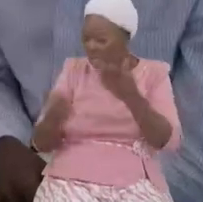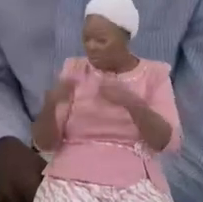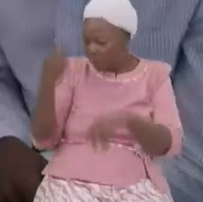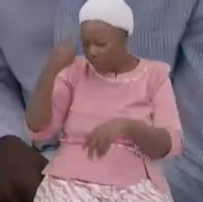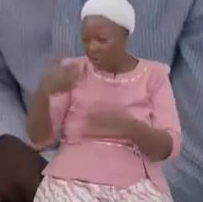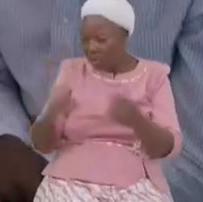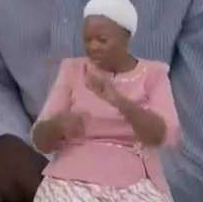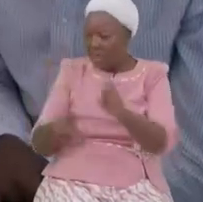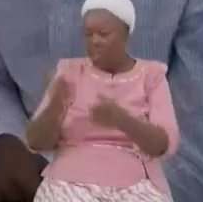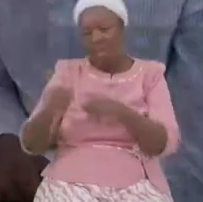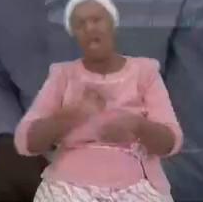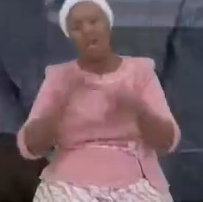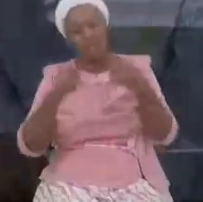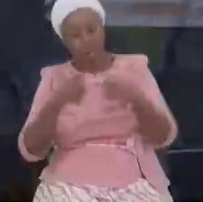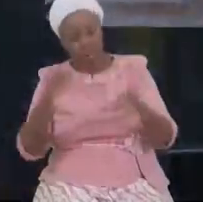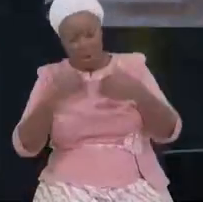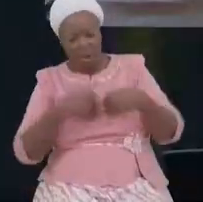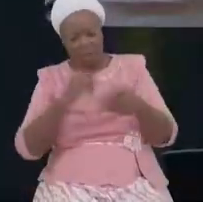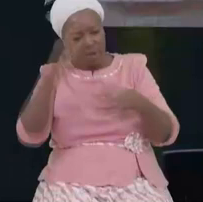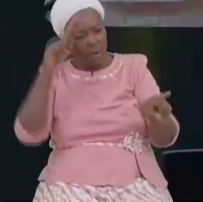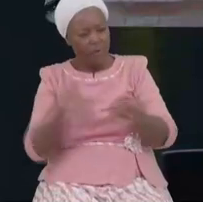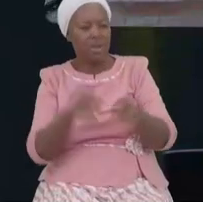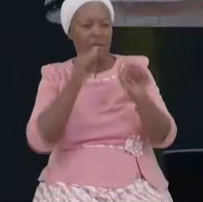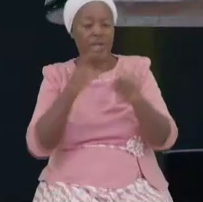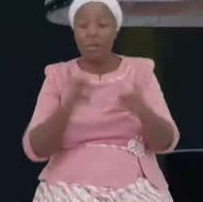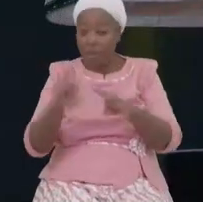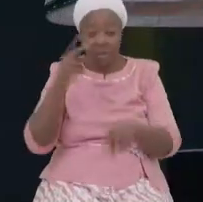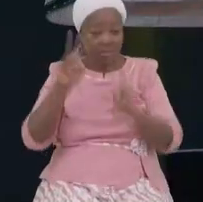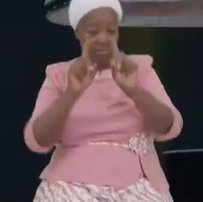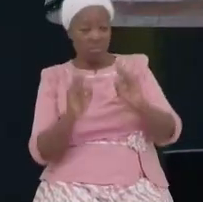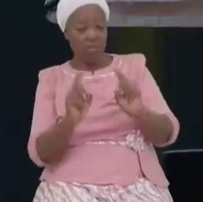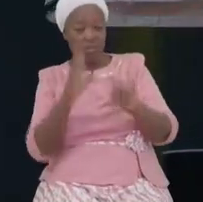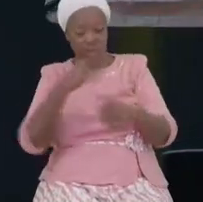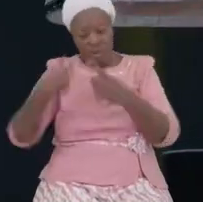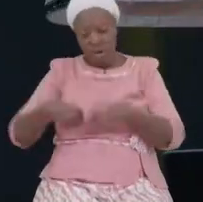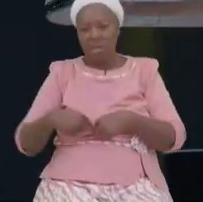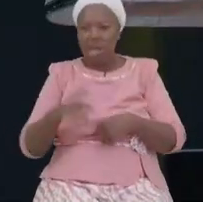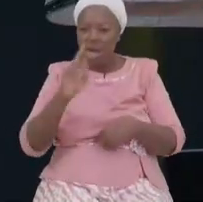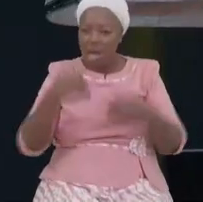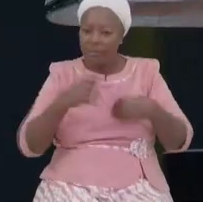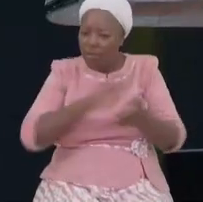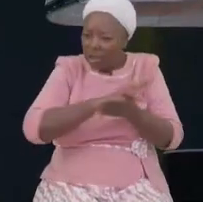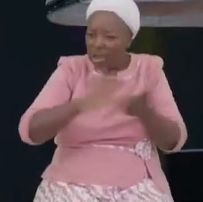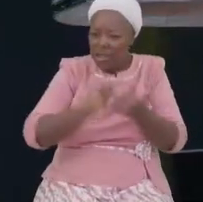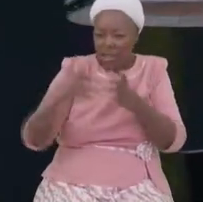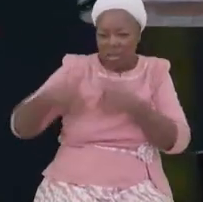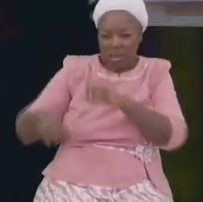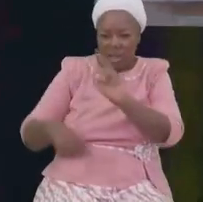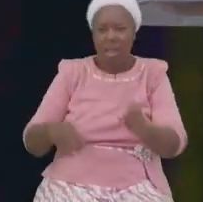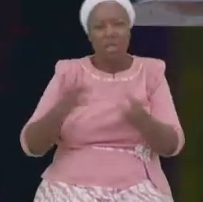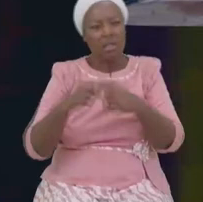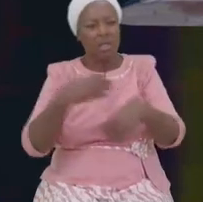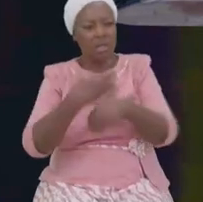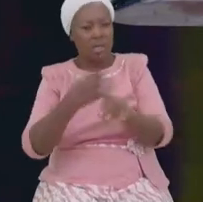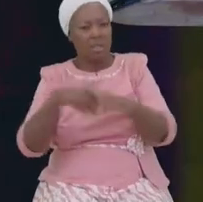réclamer les bénédictions de l'Alliance. Regarde ton cœur. Je dois purifier ce cœur. Il dit, crée en moi un cœur pur, ô